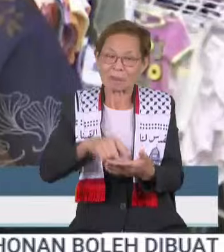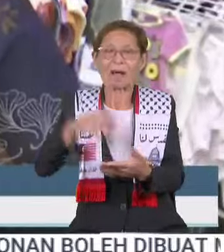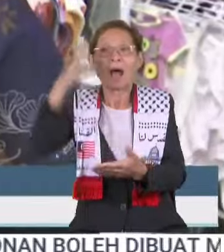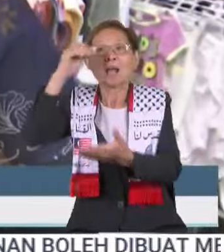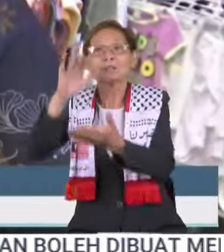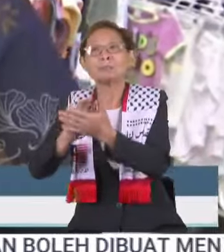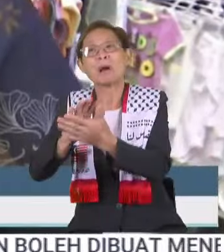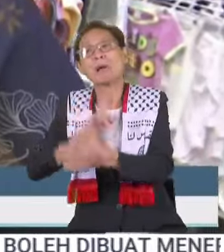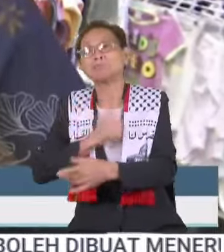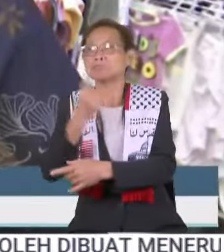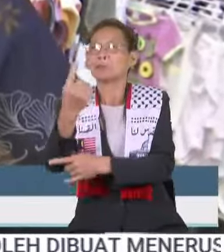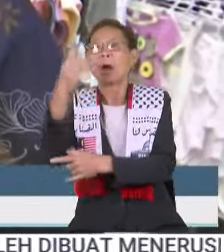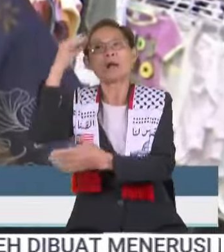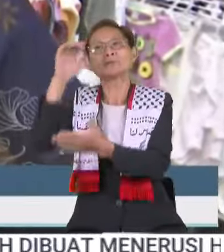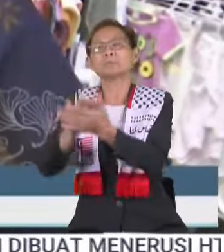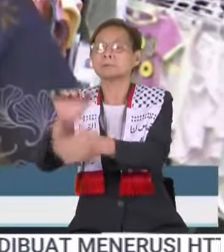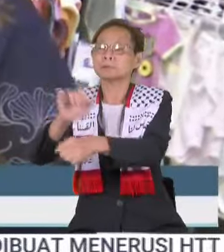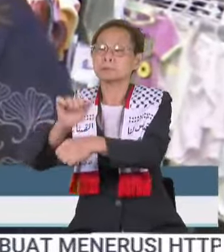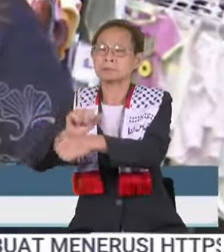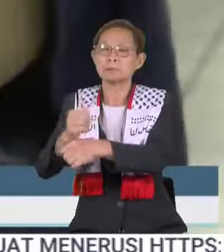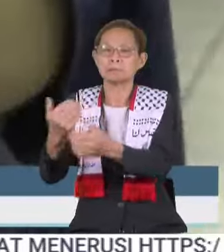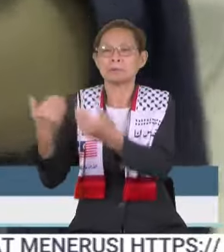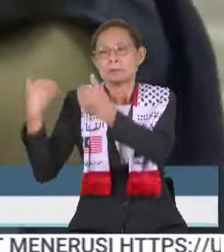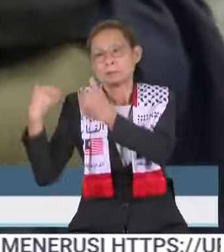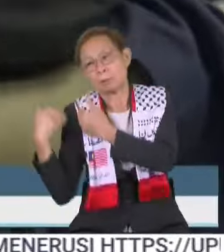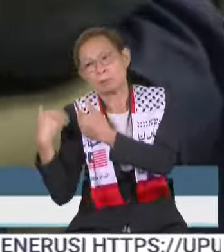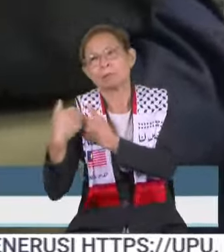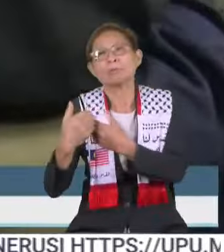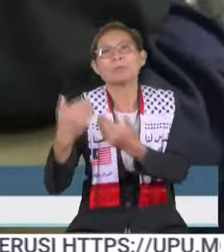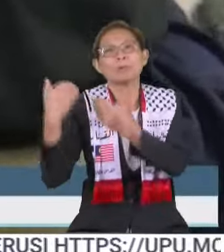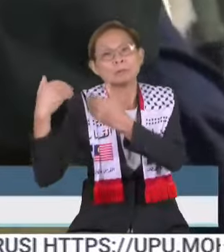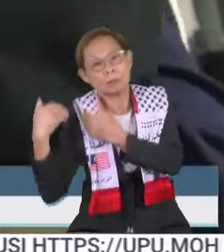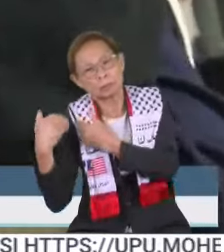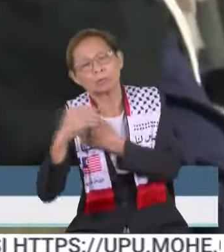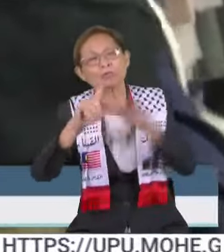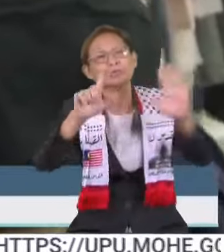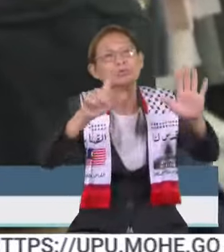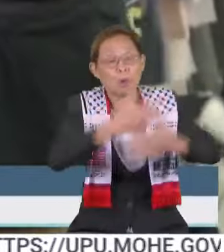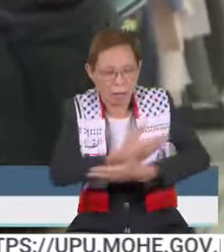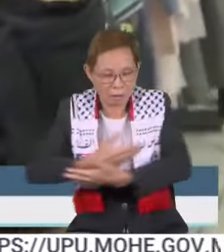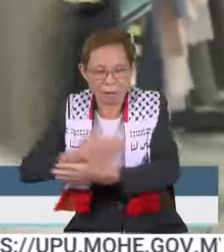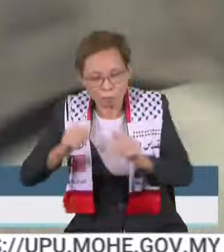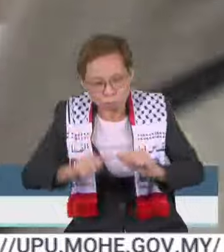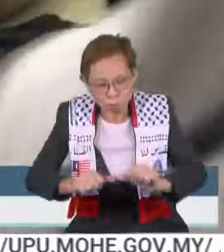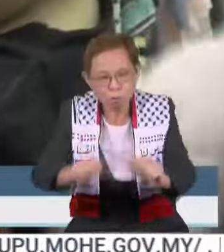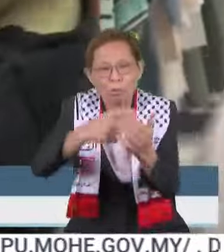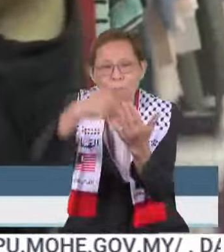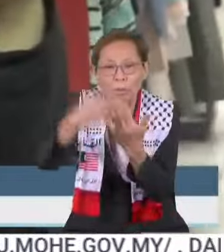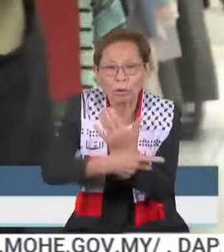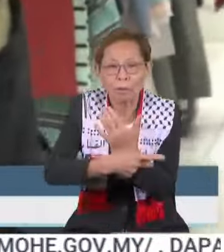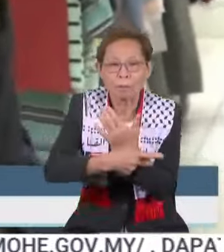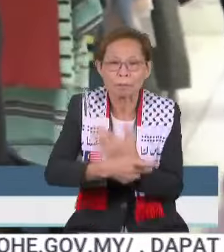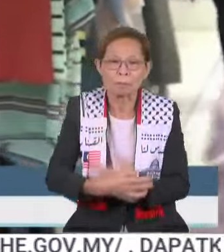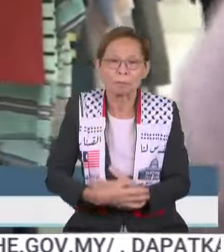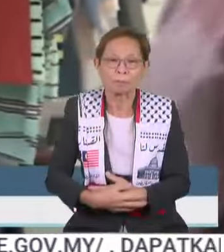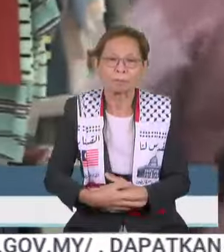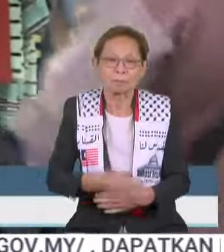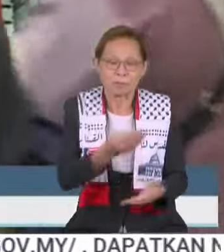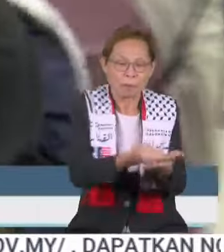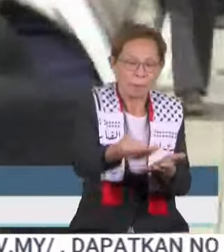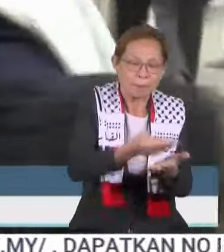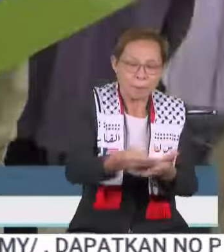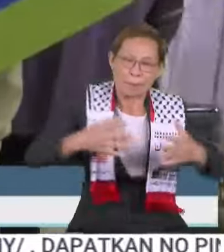kerja, tanggungan macam anak 7 orang. Teruskan program bagi baju, beli